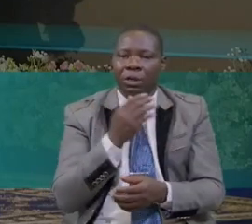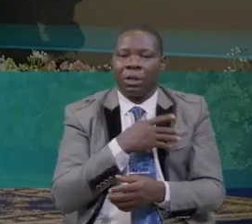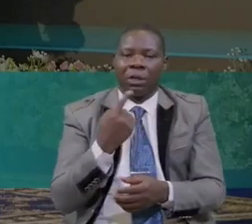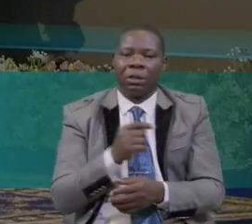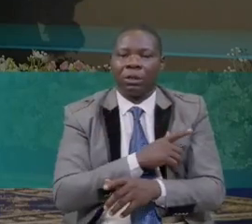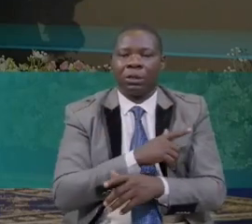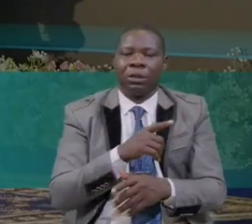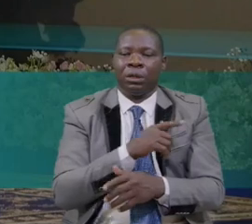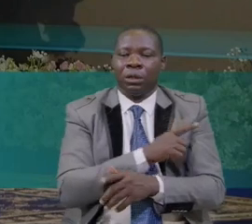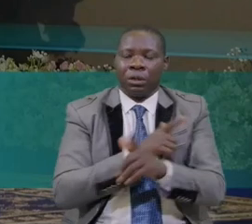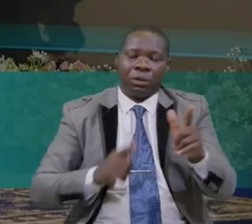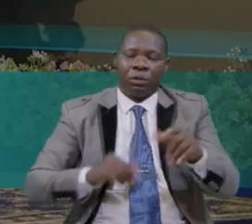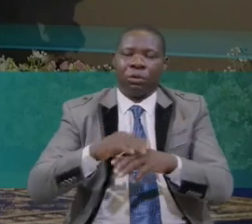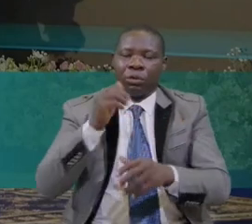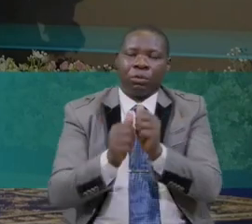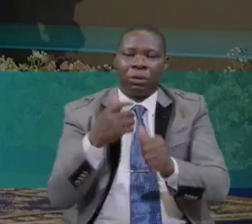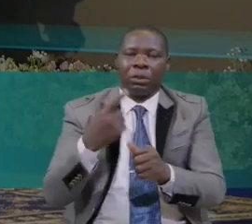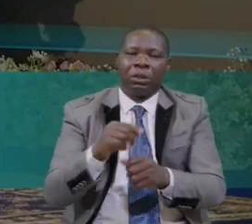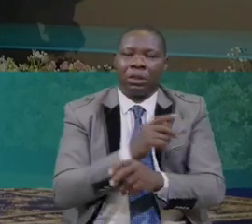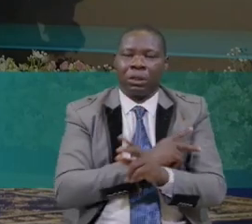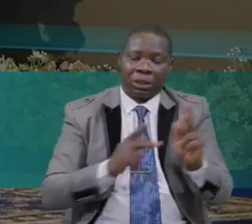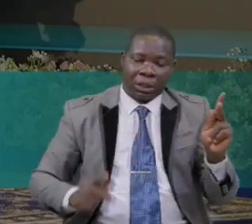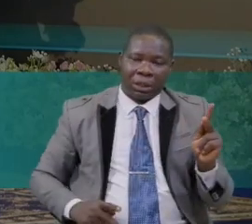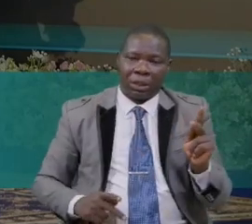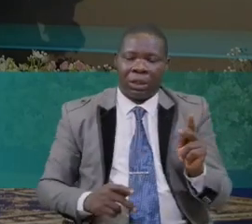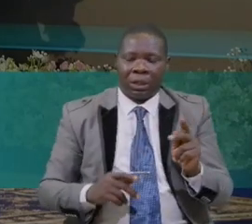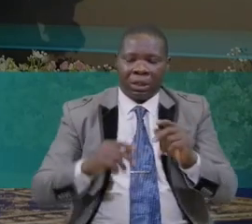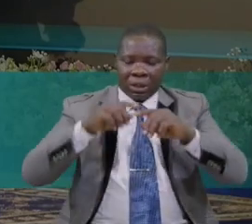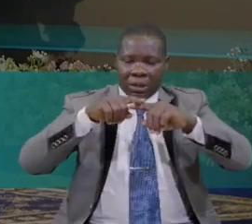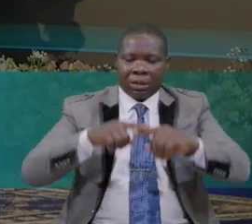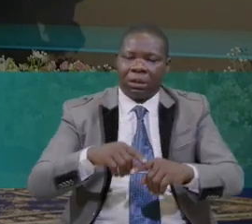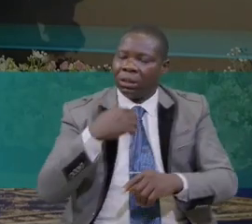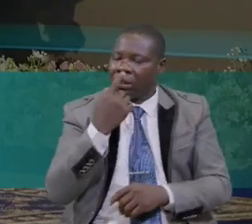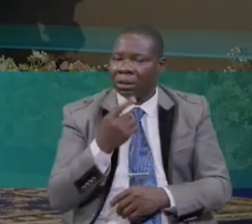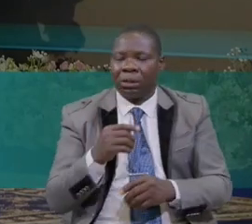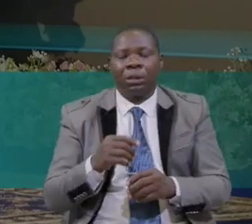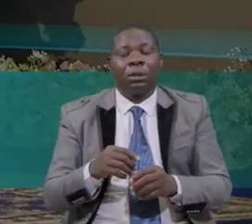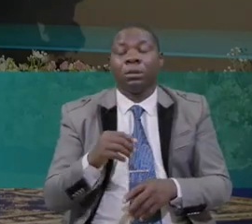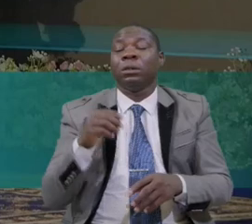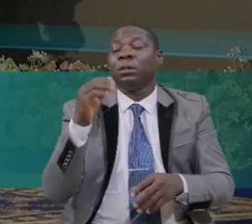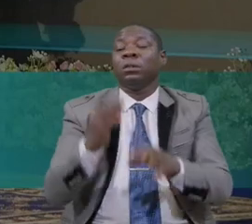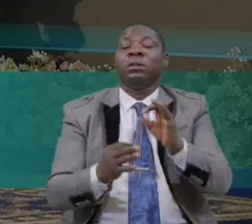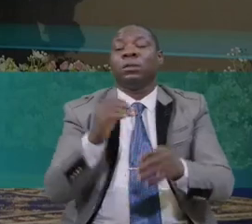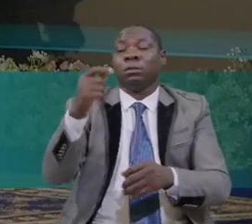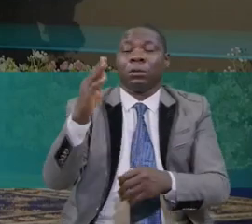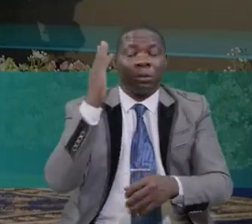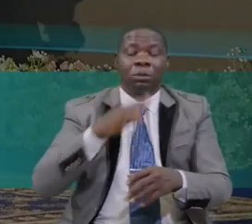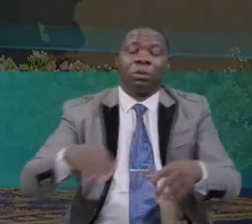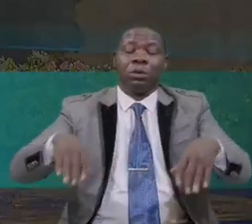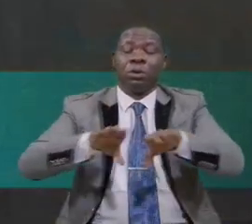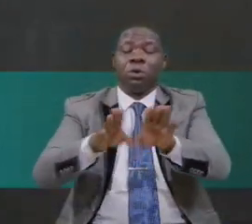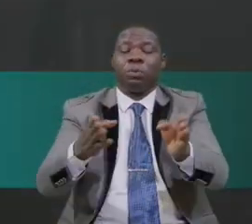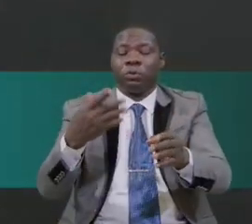Maintenant, le serviteur sur le roi s'appuyait. Il dit, même si Dieu ouvrait les fenêtres du